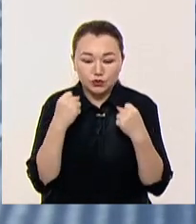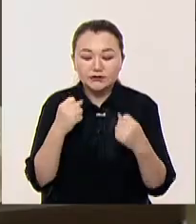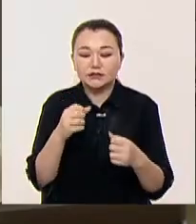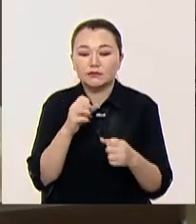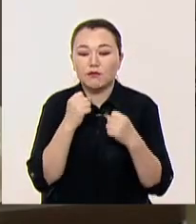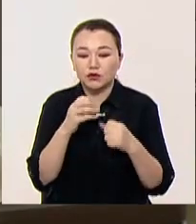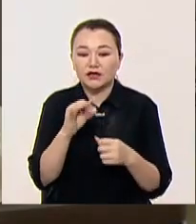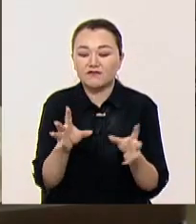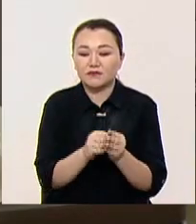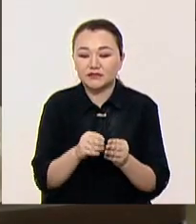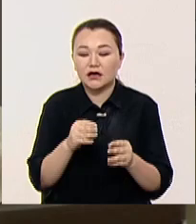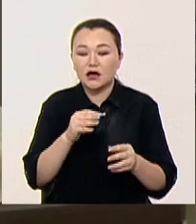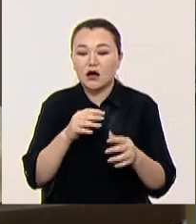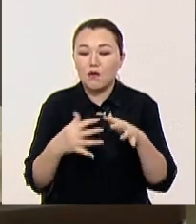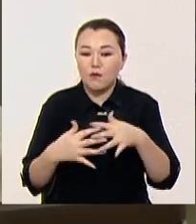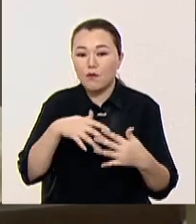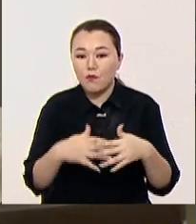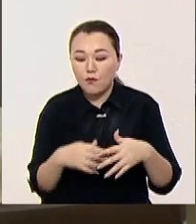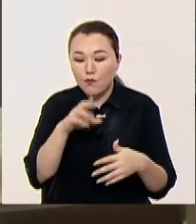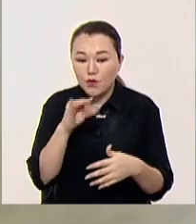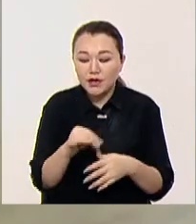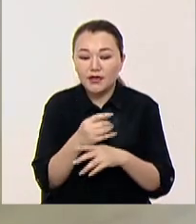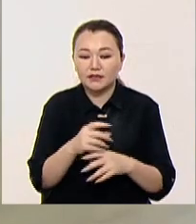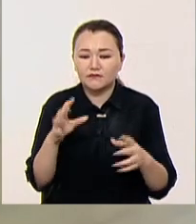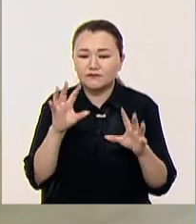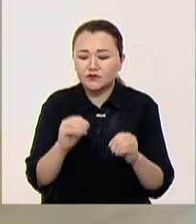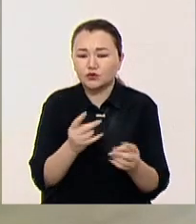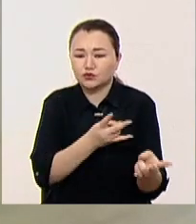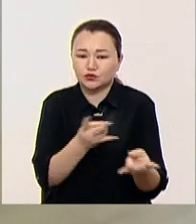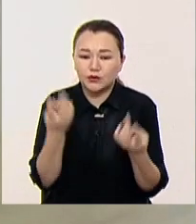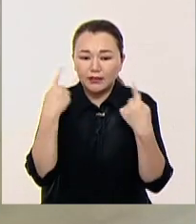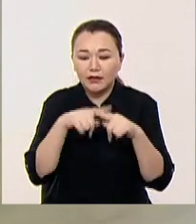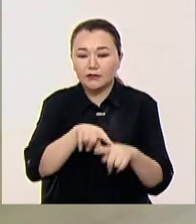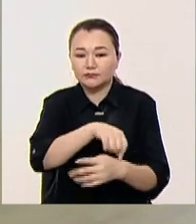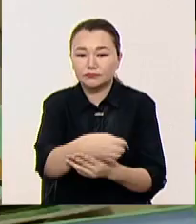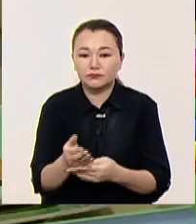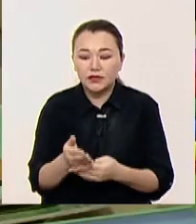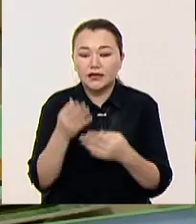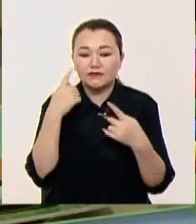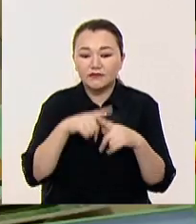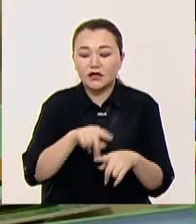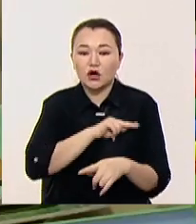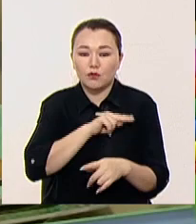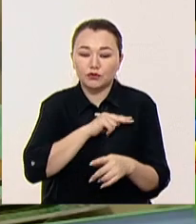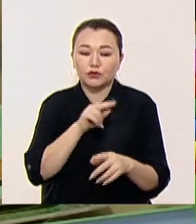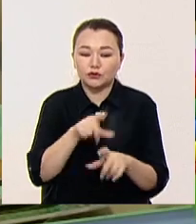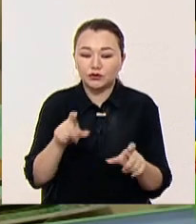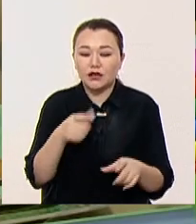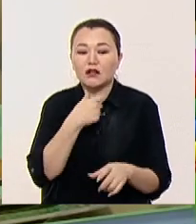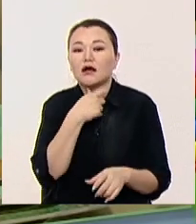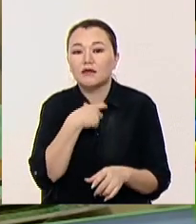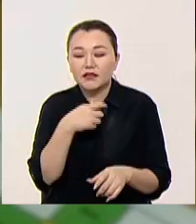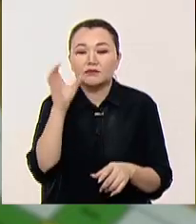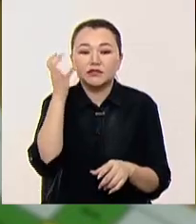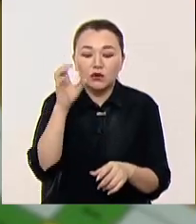совместно с Федерацией рукопашного боя. В тренажерном зале есть все необходимое оборудование, инвентарь. К работе с детьми привлечены логопеды,